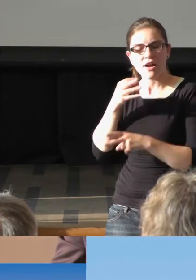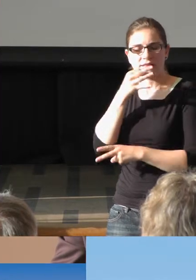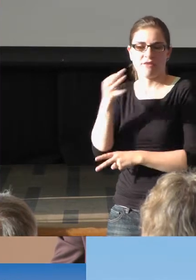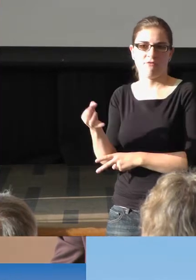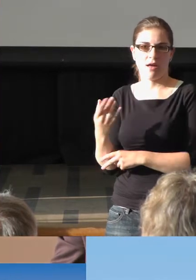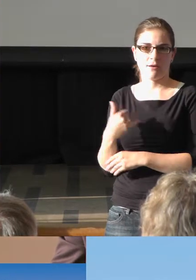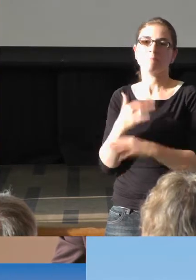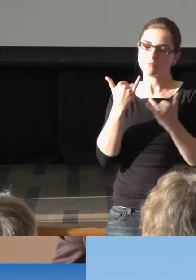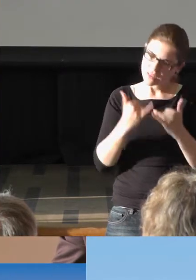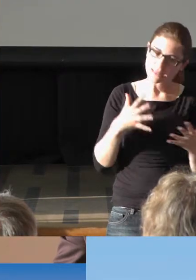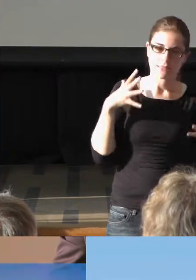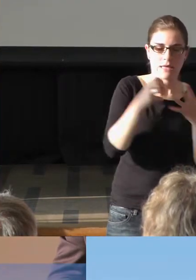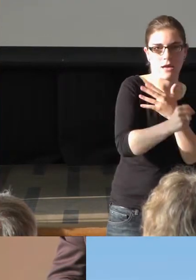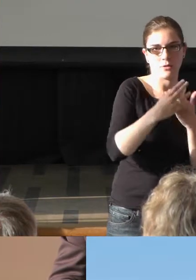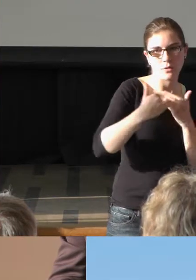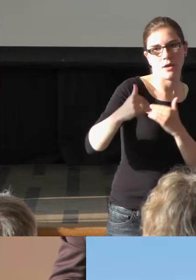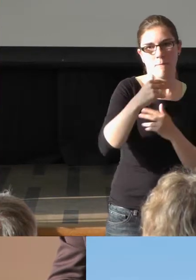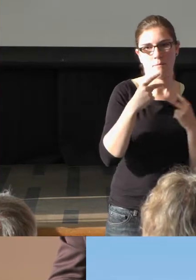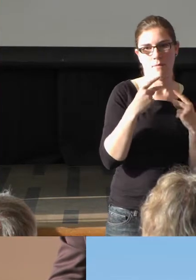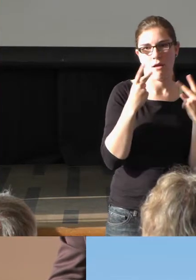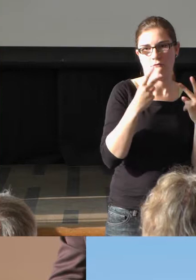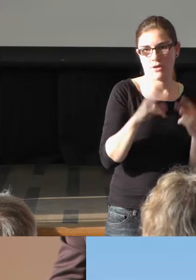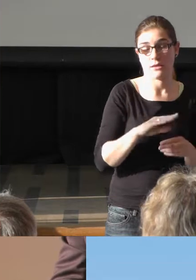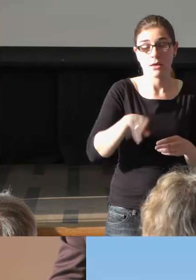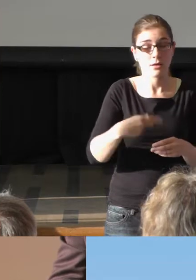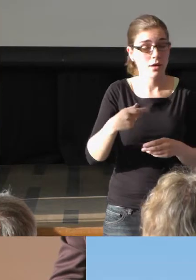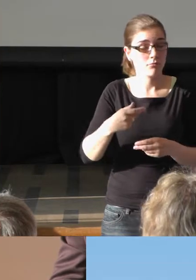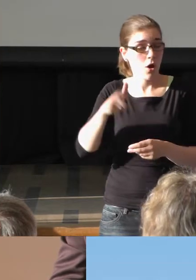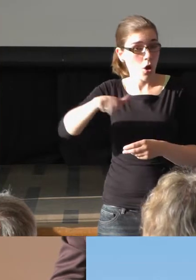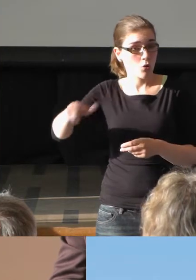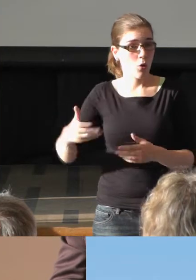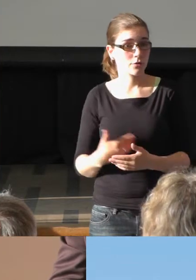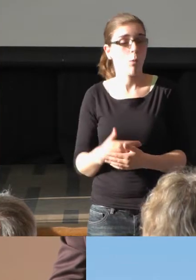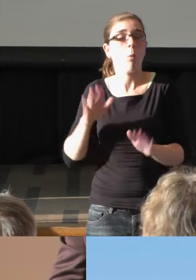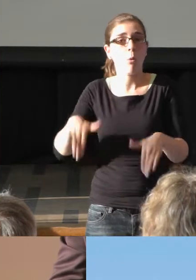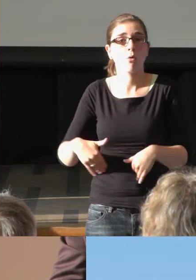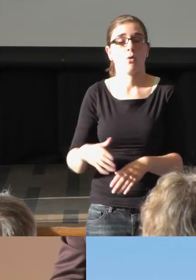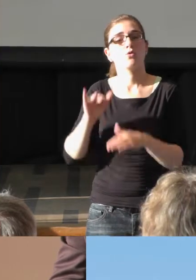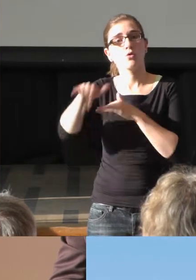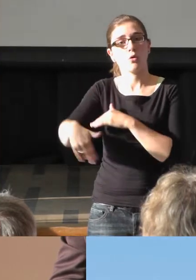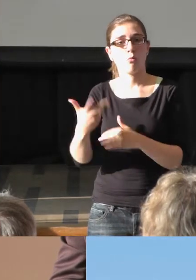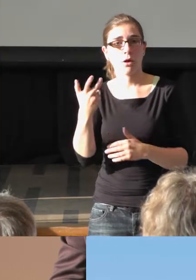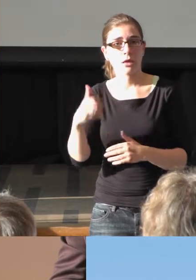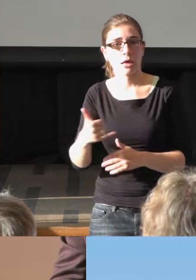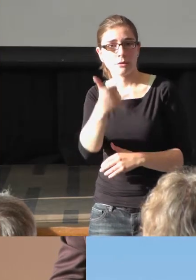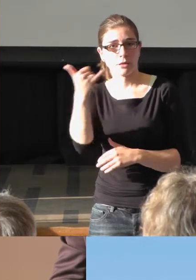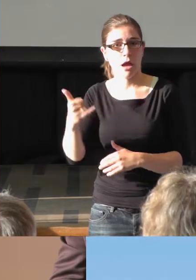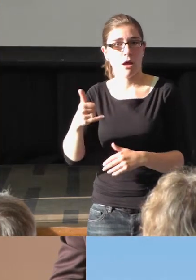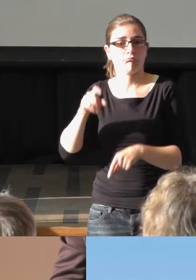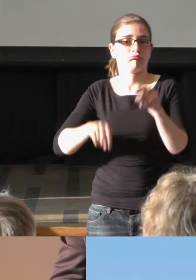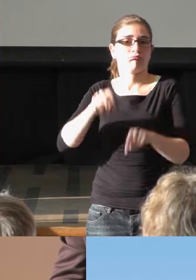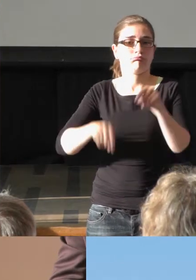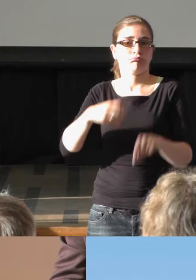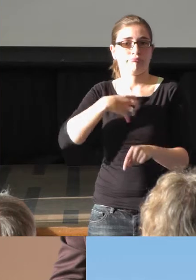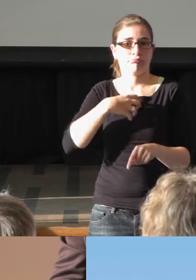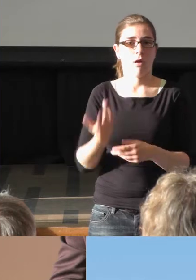Patienten, die jetzt schon sagen, ich habe 30 Jahre RLS und ich habe auch seit 30 Jahren schon eine Therapie, weil das schon damals schon festgestellt worden ist. Also ich würde